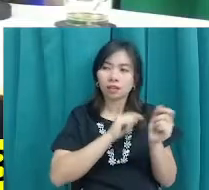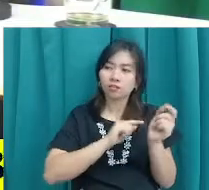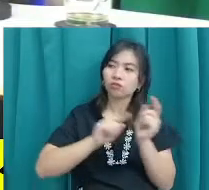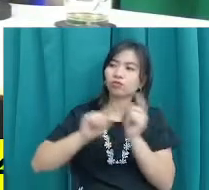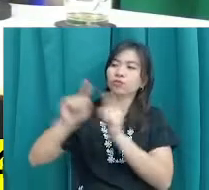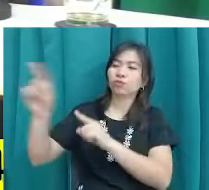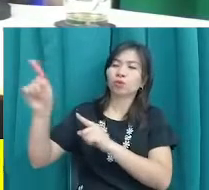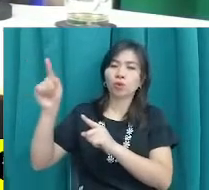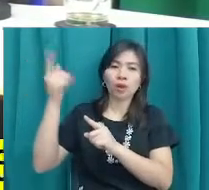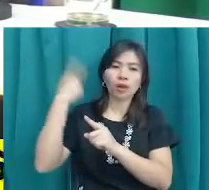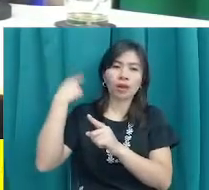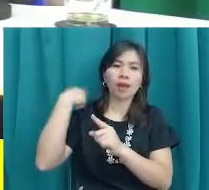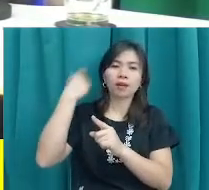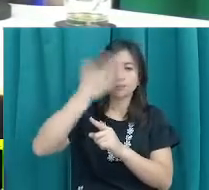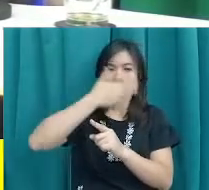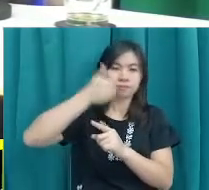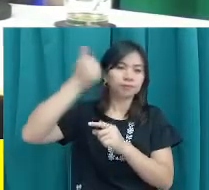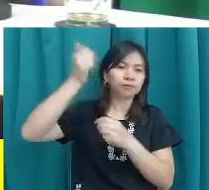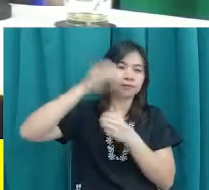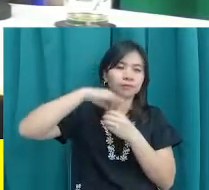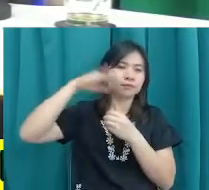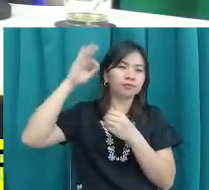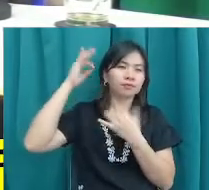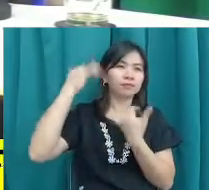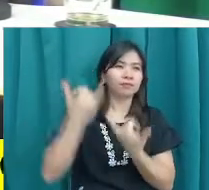humahataw! Hataw!